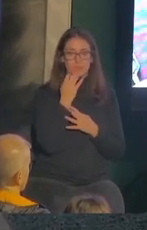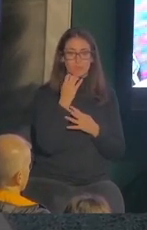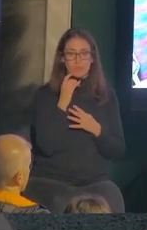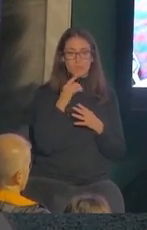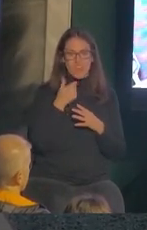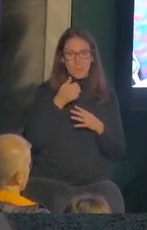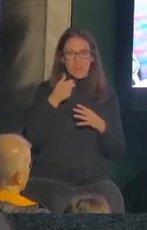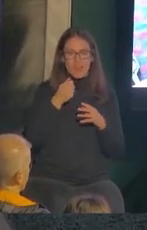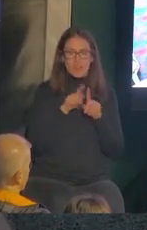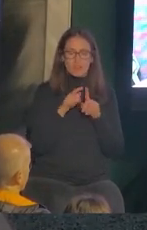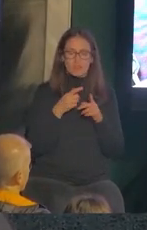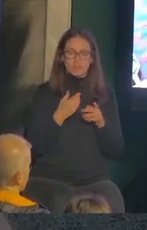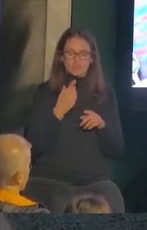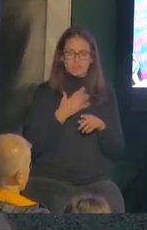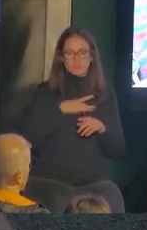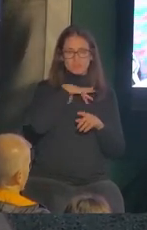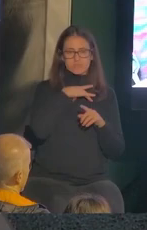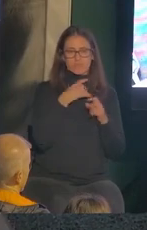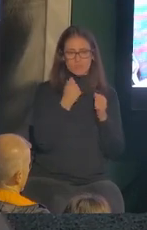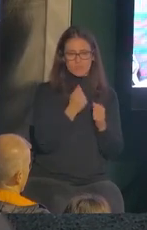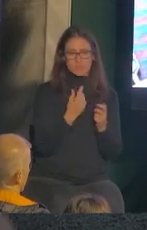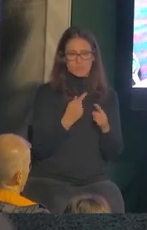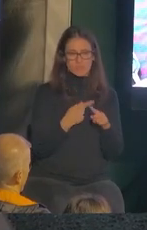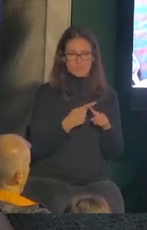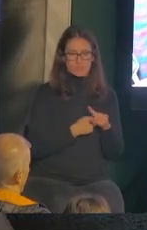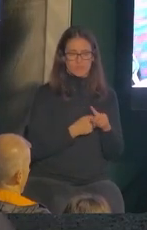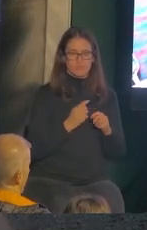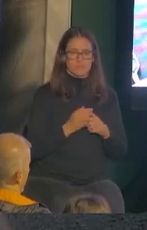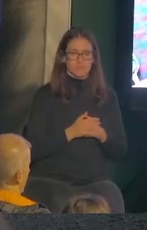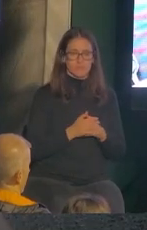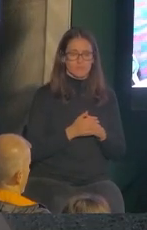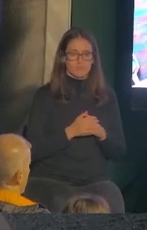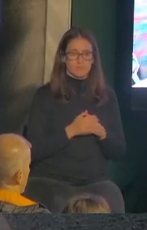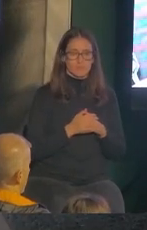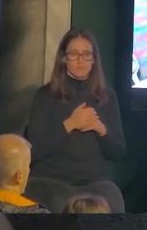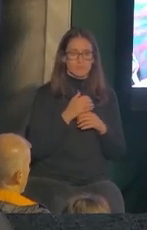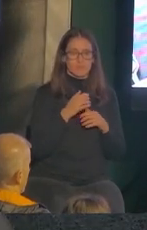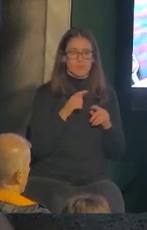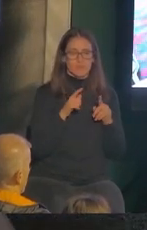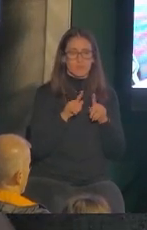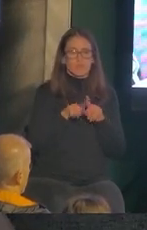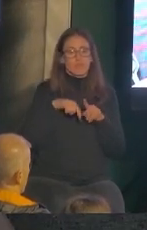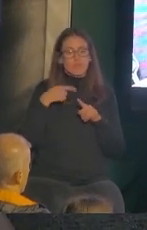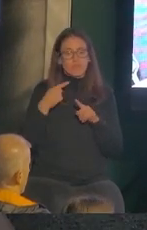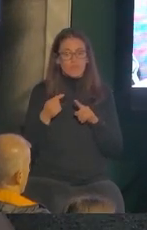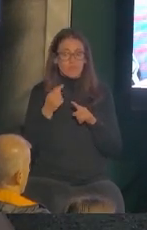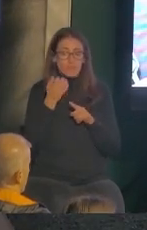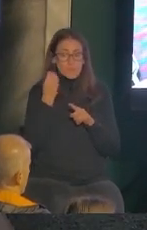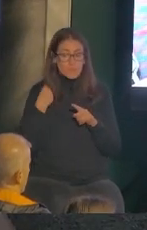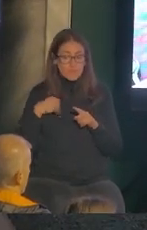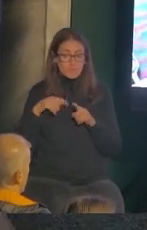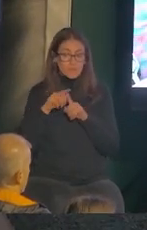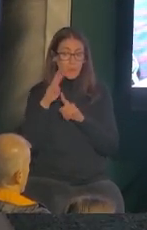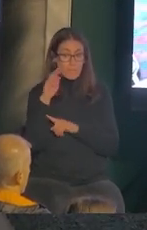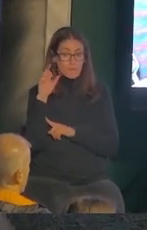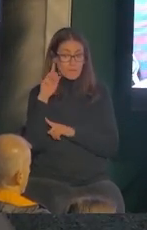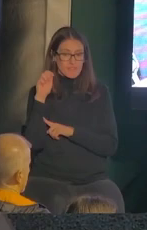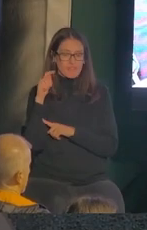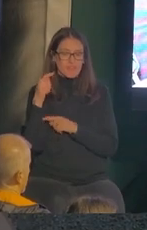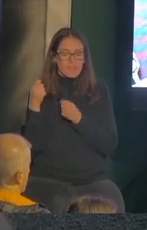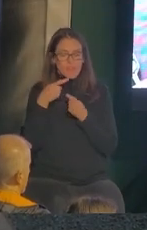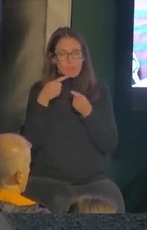gelificants. Bueno, un és un espessant. El que ens dona és una gelificació molt més suau, no tan dura.